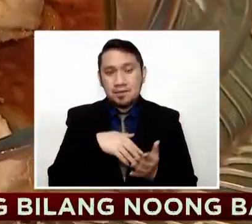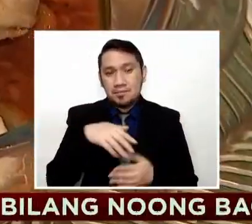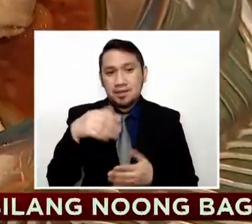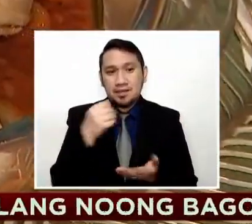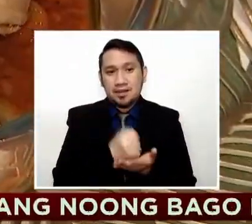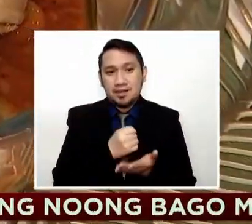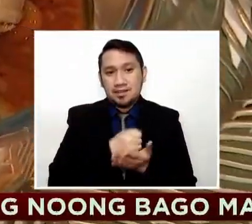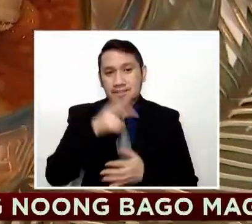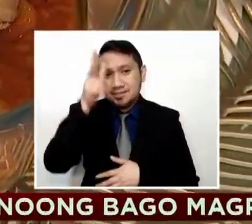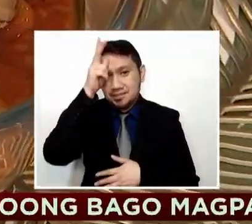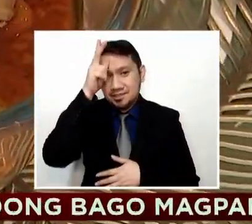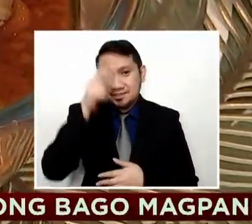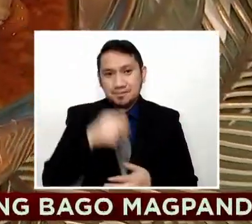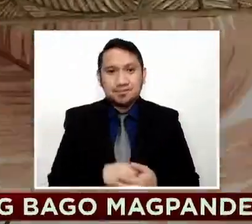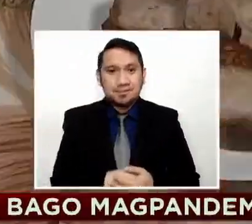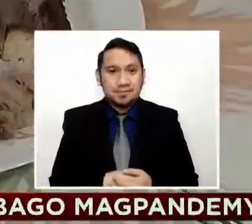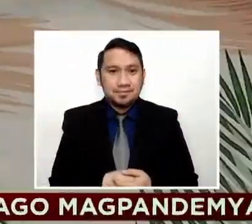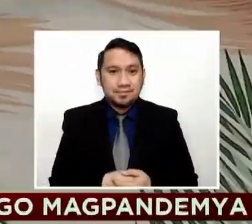chicken!